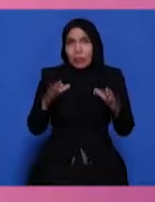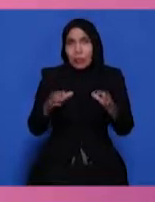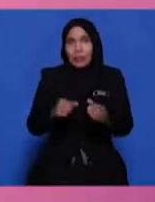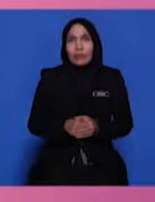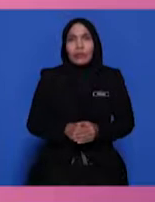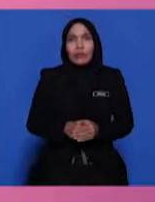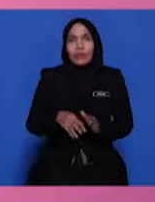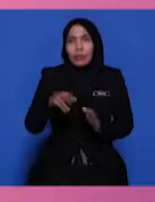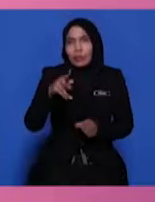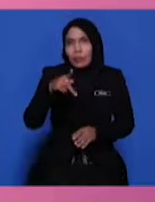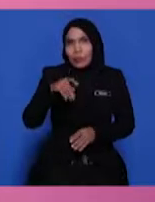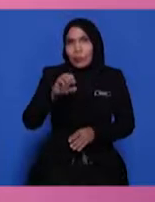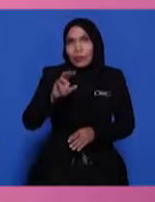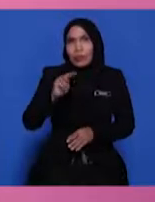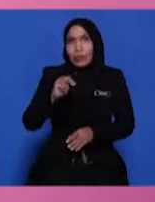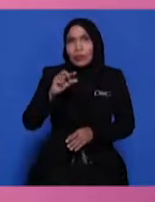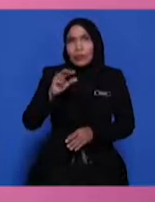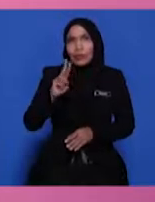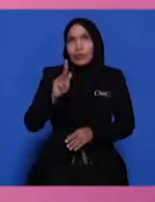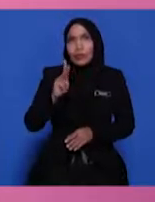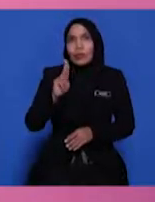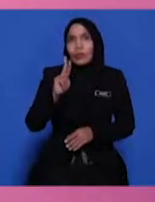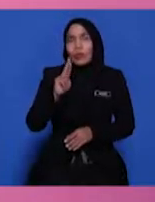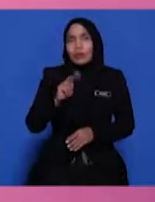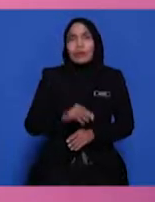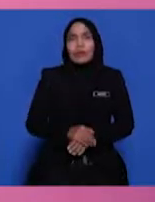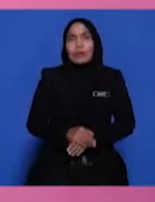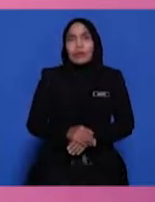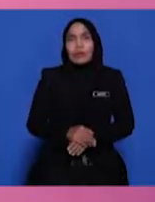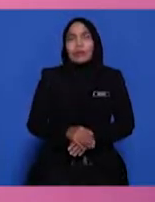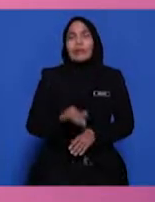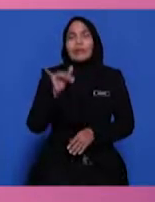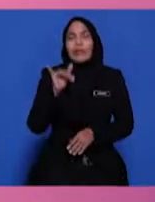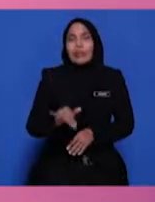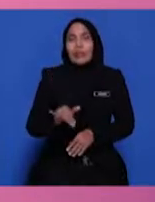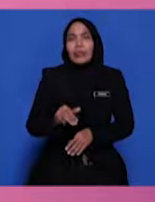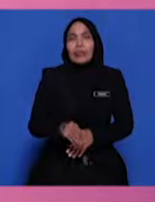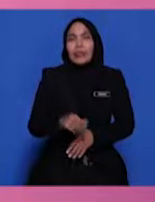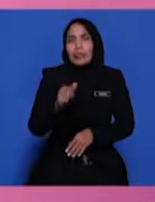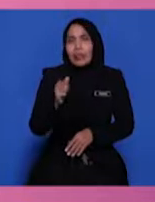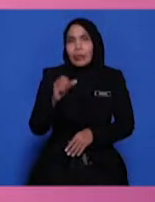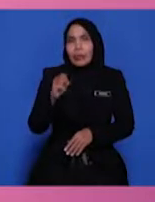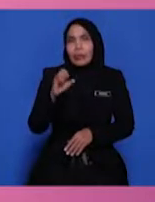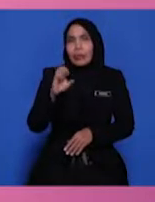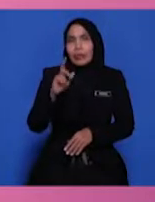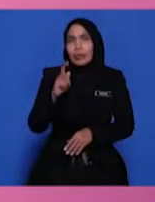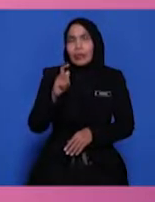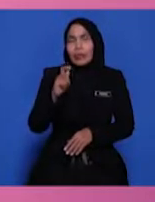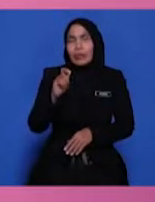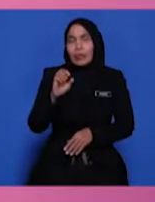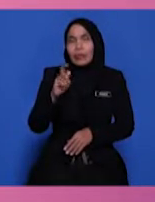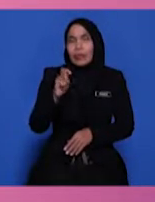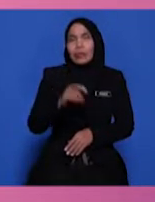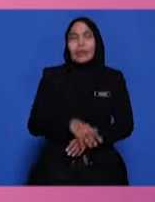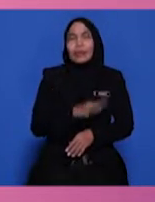kewangan? Tepat sekali jawapan kamu. Ya, aset dan liability. Contoh aset yang boleh